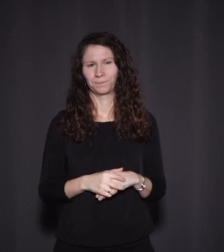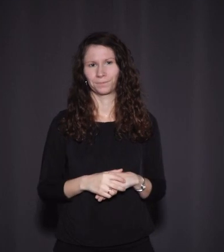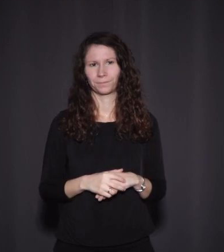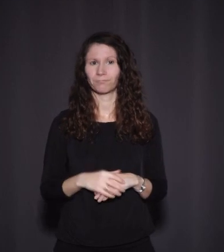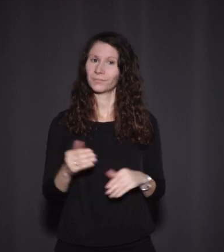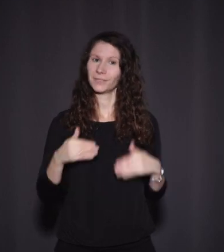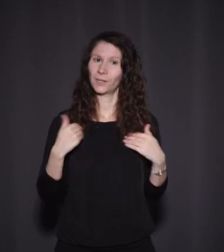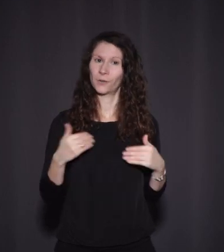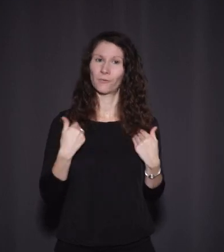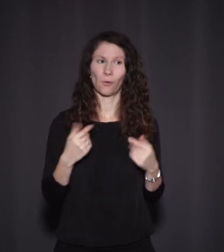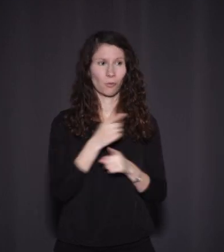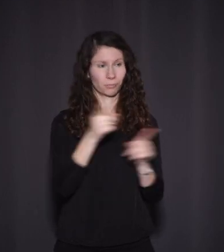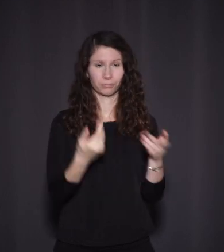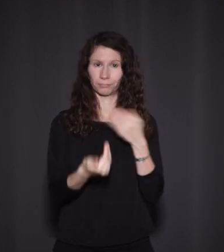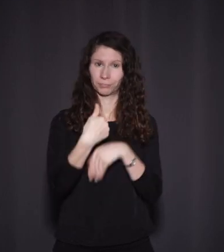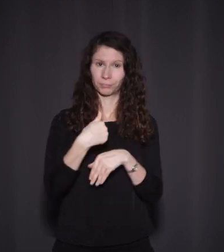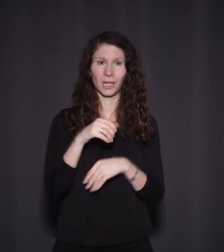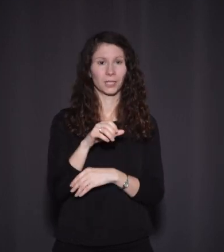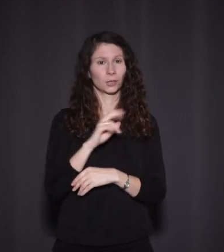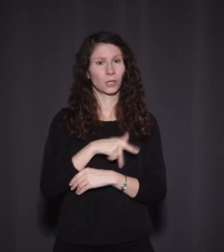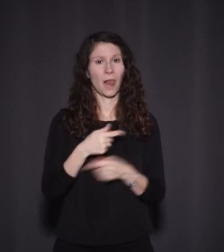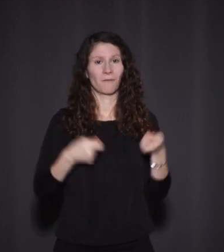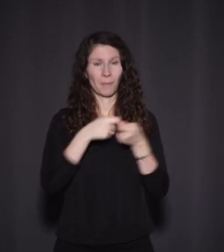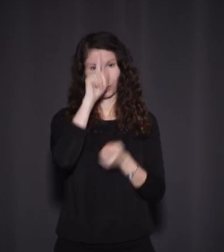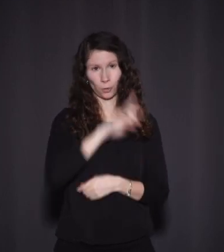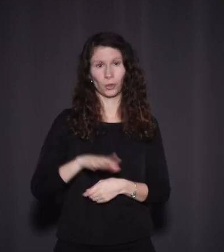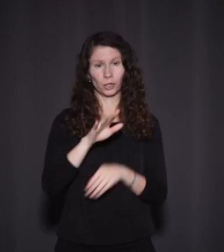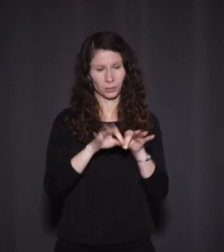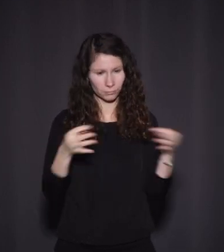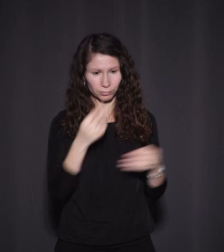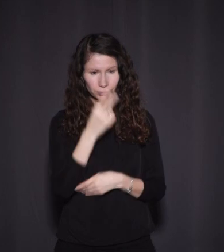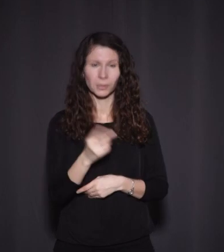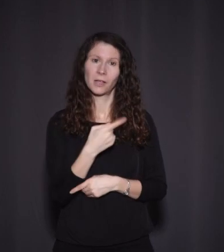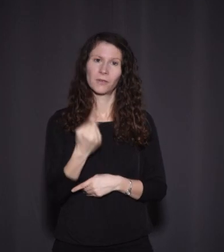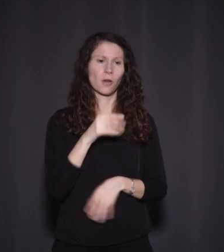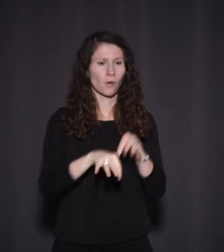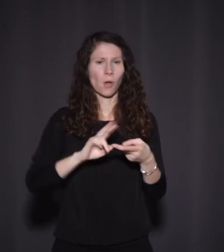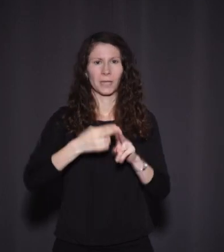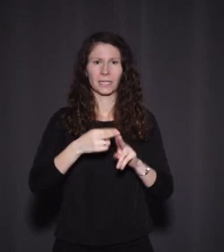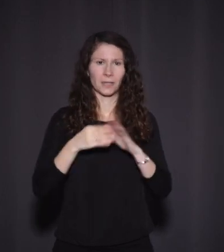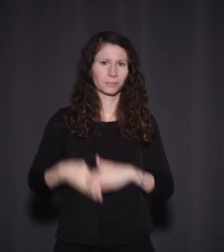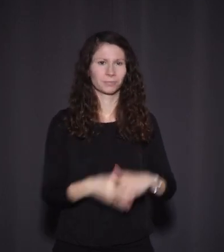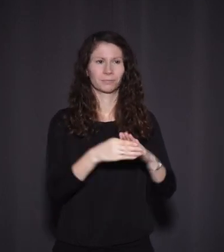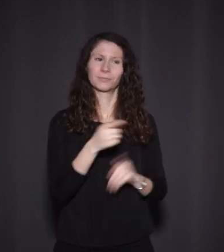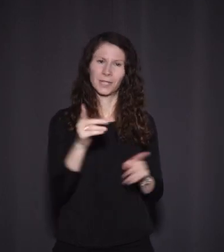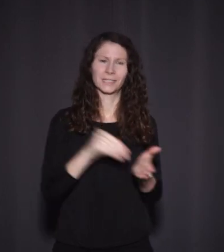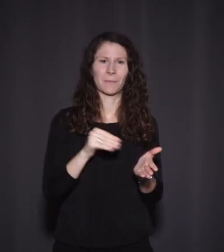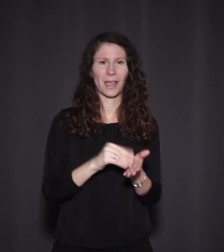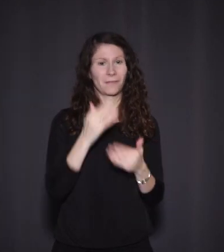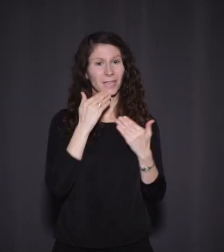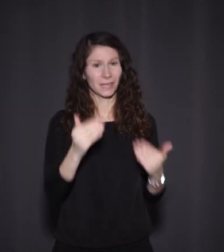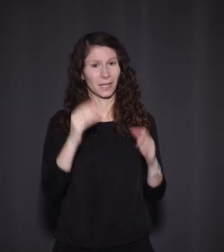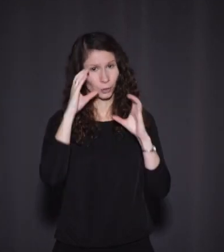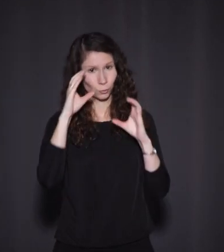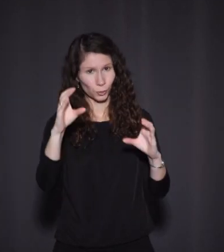wir freuen uns natürlich auch, wenn Sie uns mal besuchen, den Sozialverband Deutschland. Wir kümmern uns um unsere Mitglieder. Seien Sie dabei. Wir danken fürs